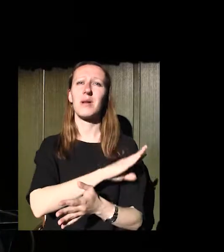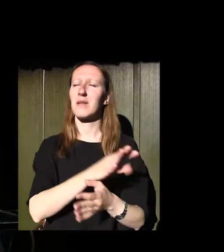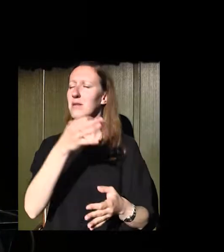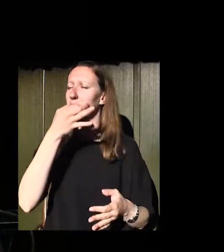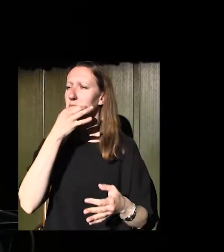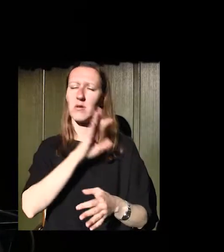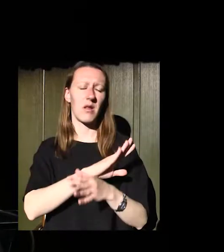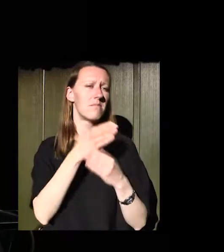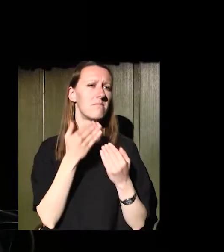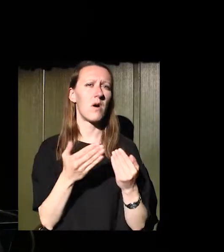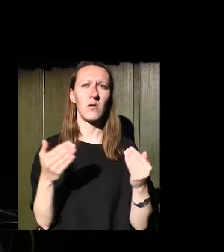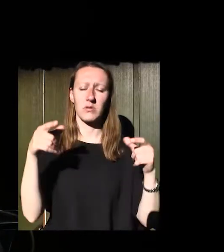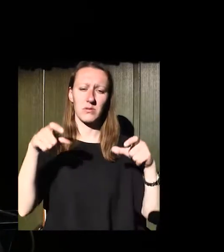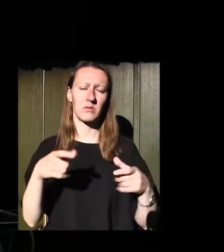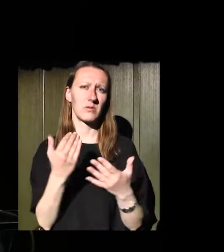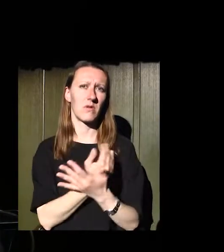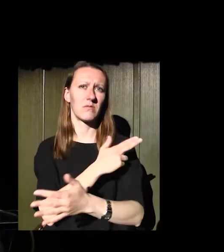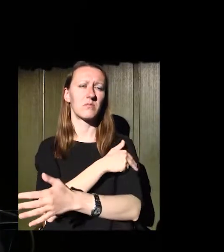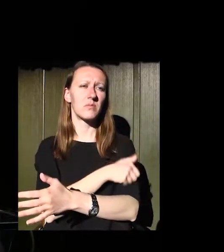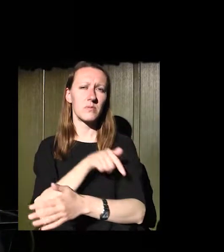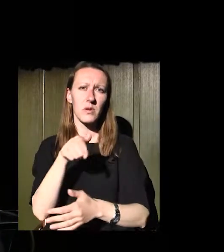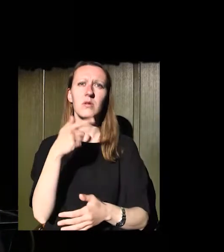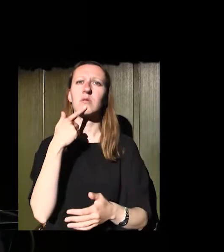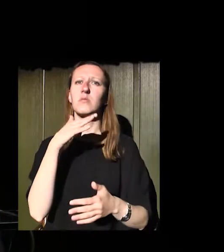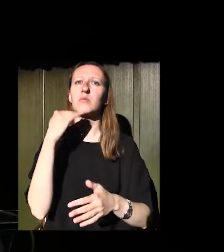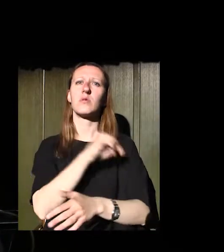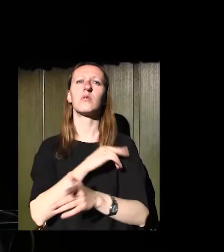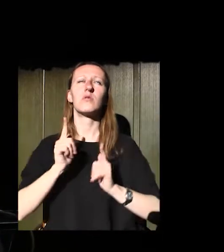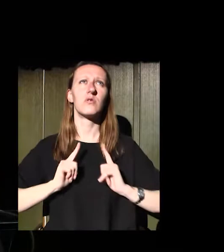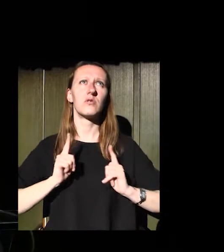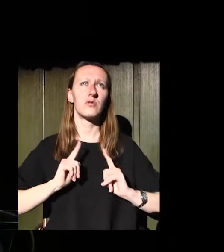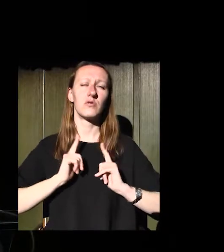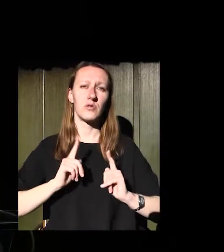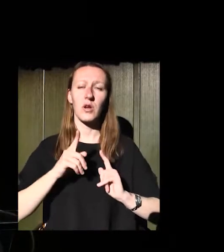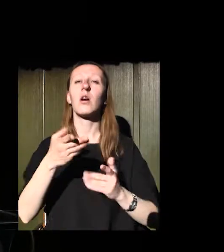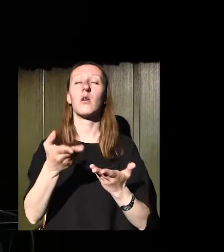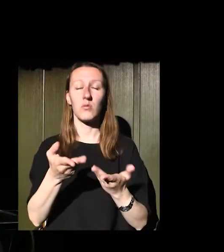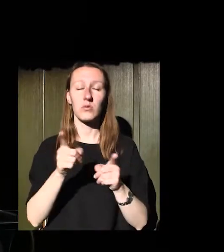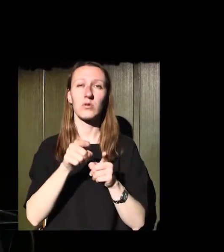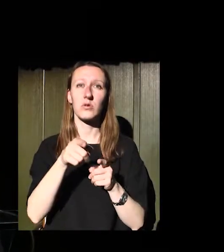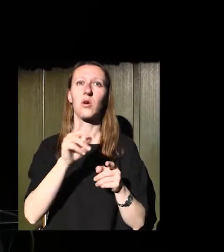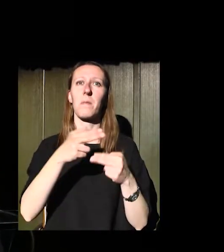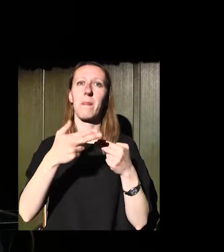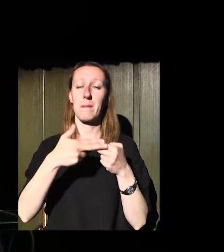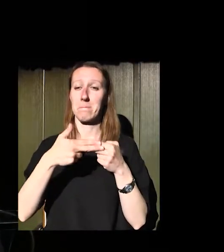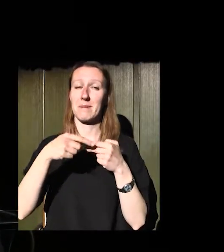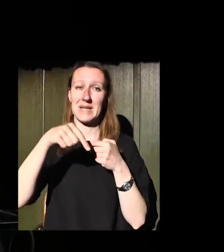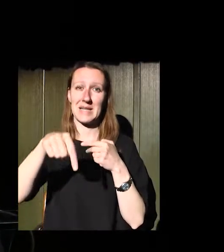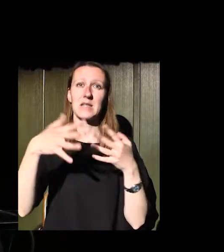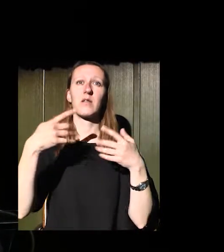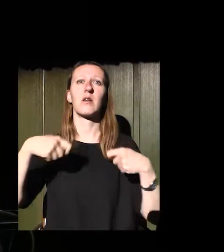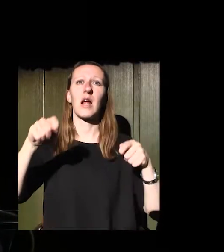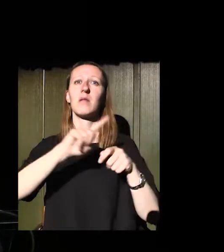su najsuvremeniju zdravstvenu ustanovu novim prostorima koji smo godinama priželjkivali. Usto, u neposrednoj